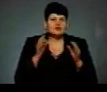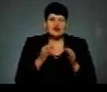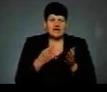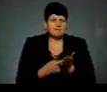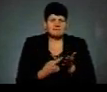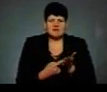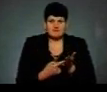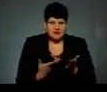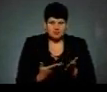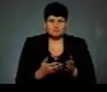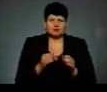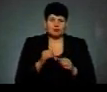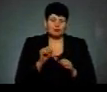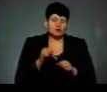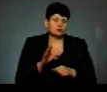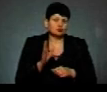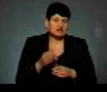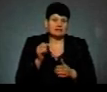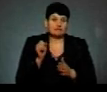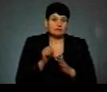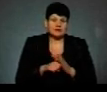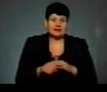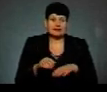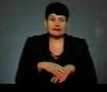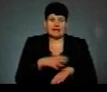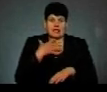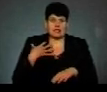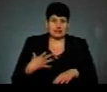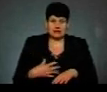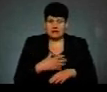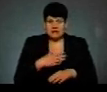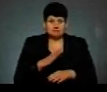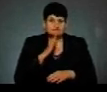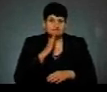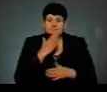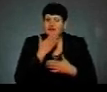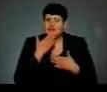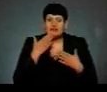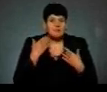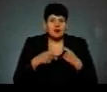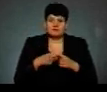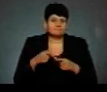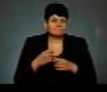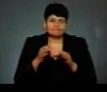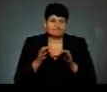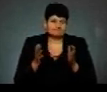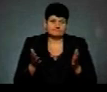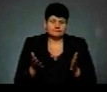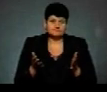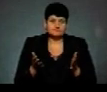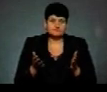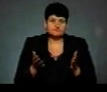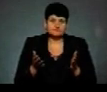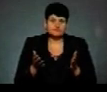підтверджень, що воно могло бути вбивством, тому що на тілі потерпілої немає тілесних ушкоджень.